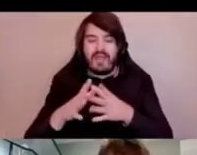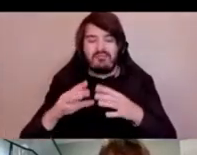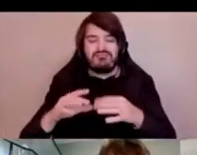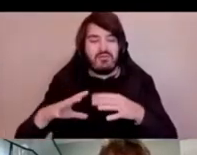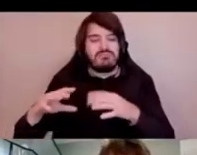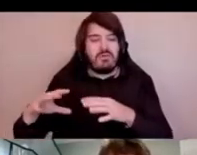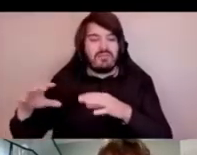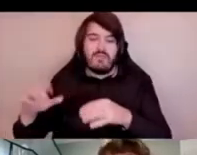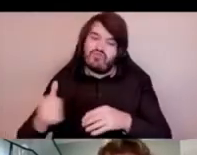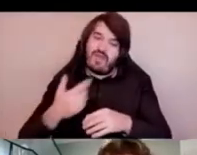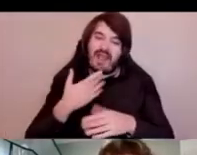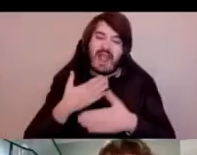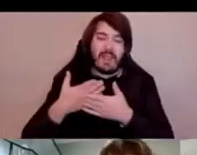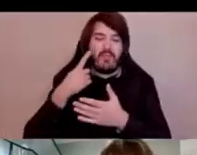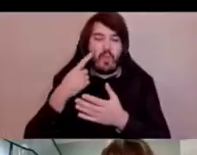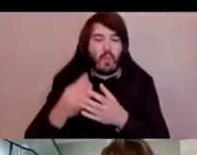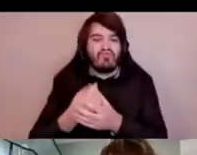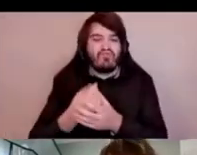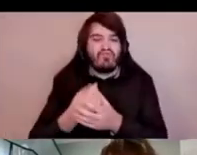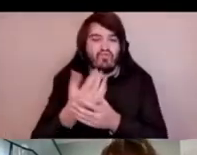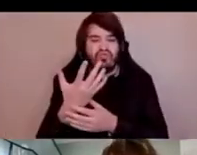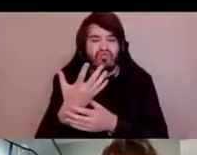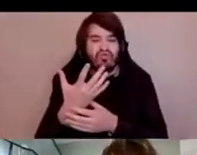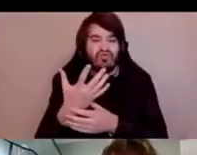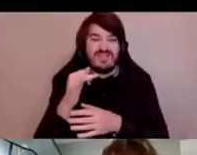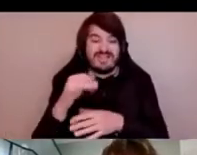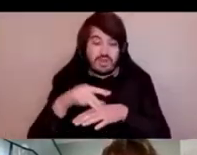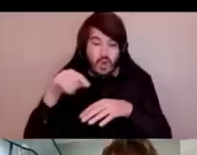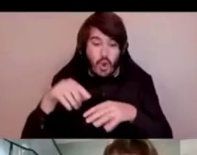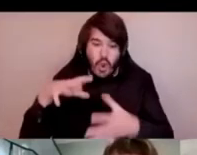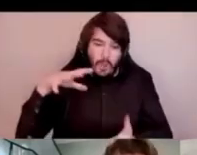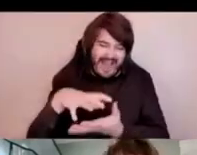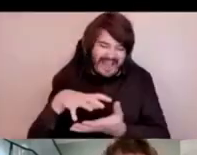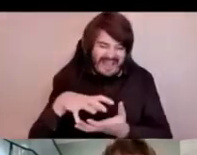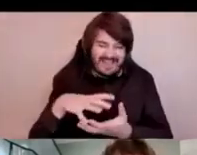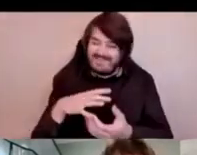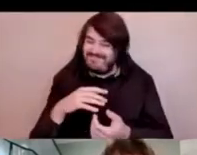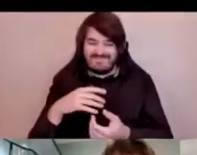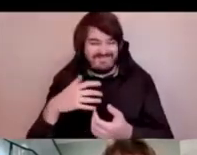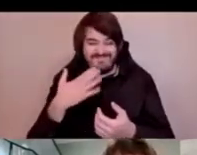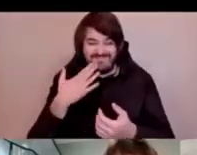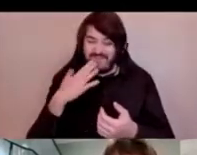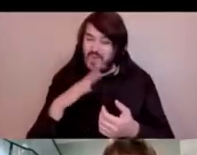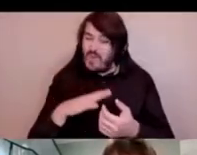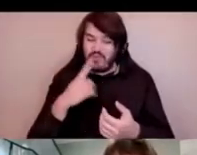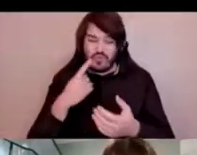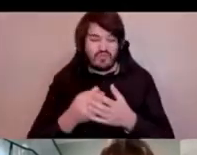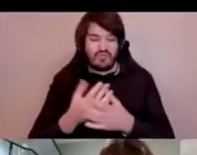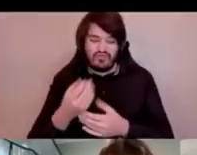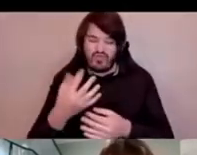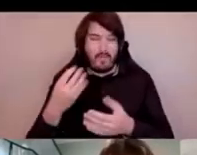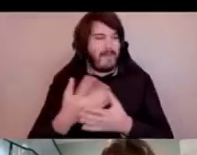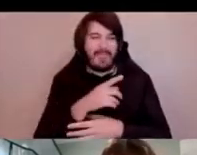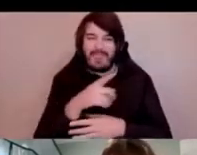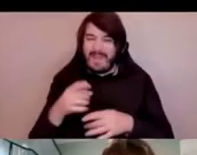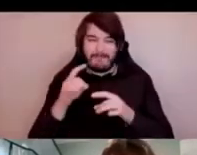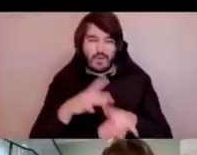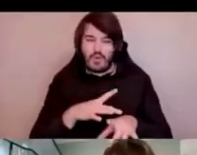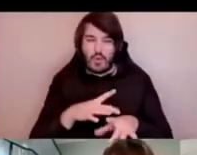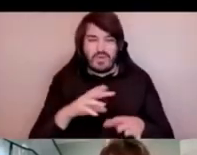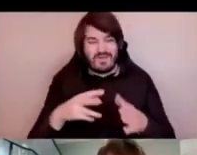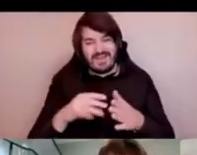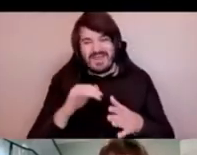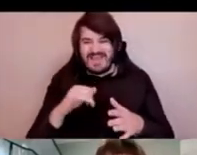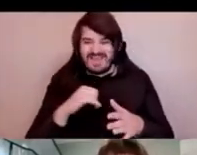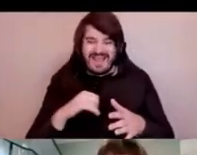sol. Puis, on va voir plus tard que cultiver dans un sol compact, c'est pas approprié pour plusieurs types de plantes. Donc, on